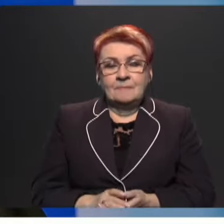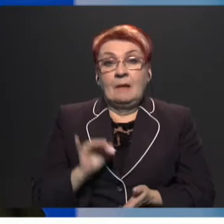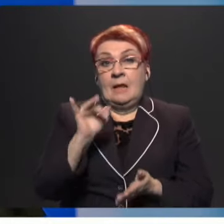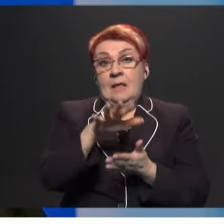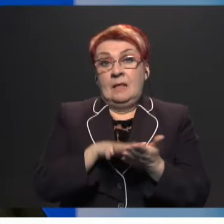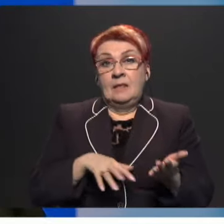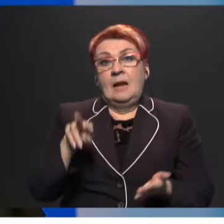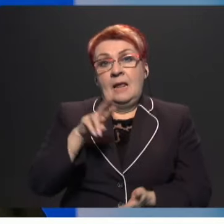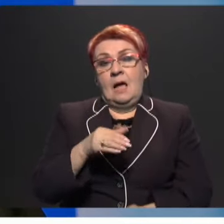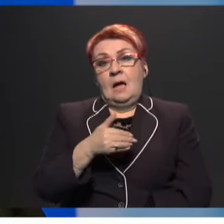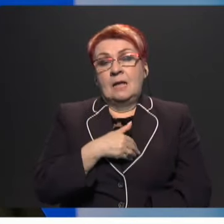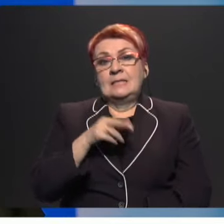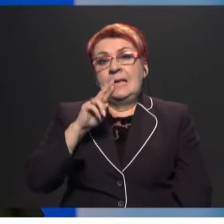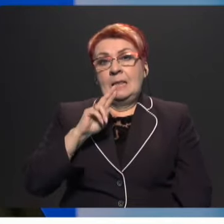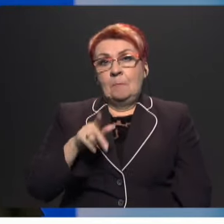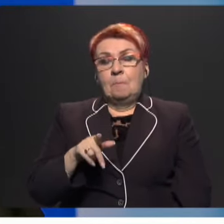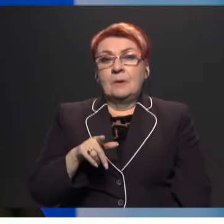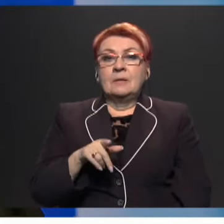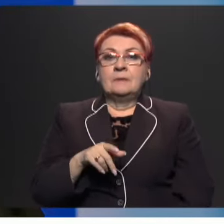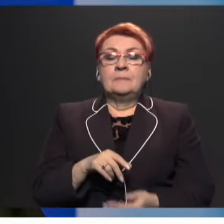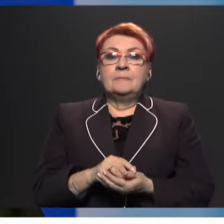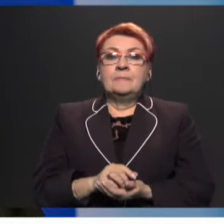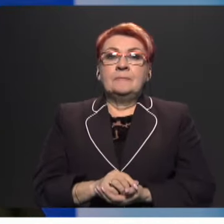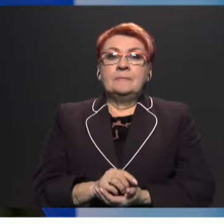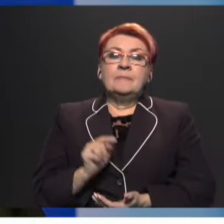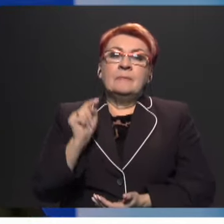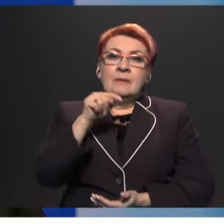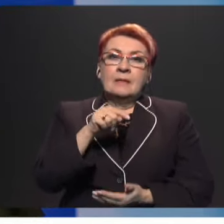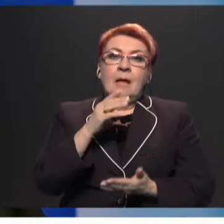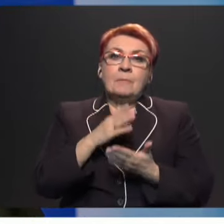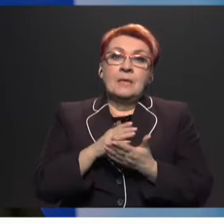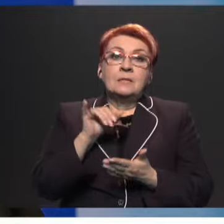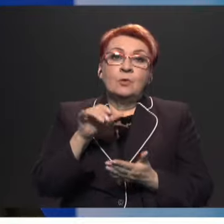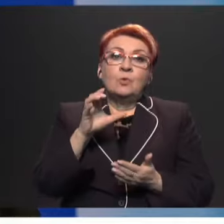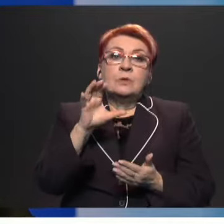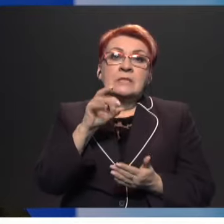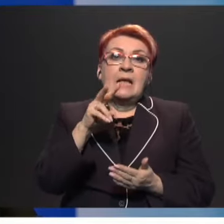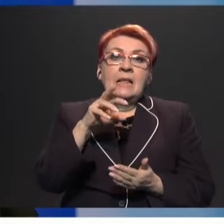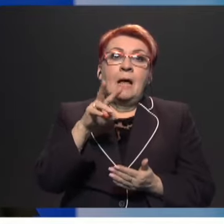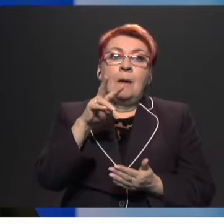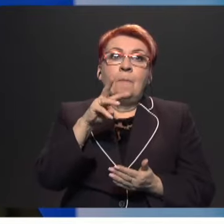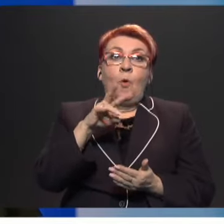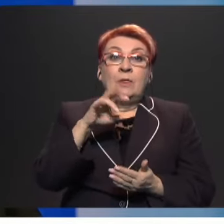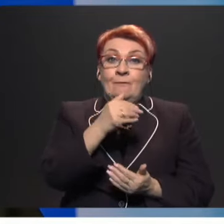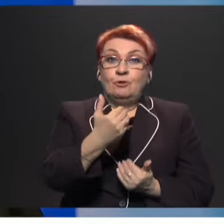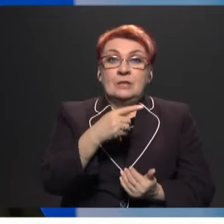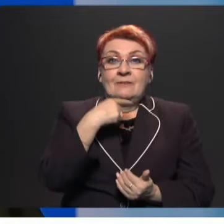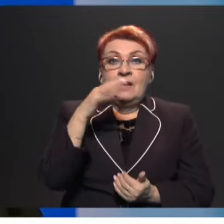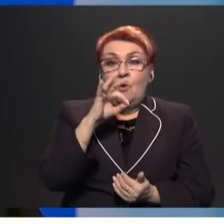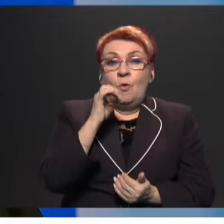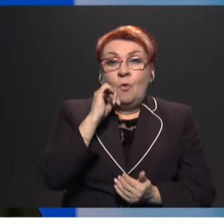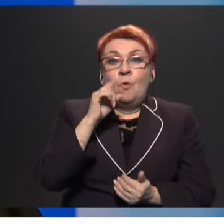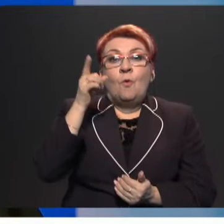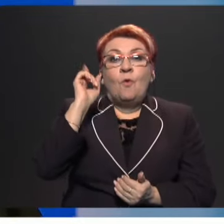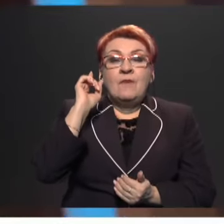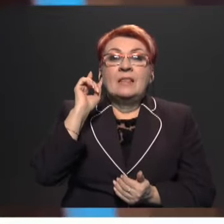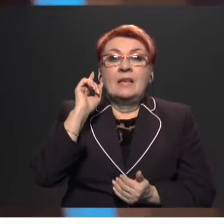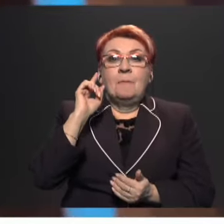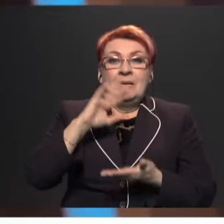далее я вот хотел бы, там есть у Соломона, вы сейчас как раз говорили о Ветхом Завете, у царя